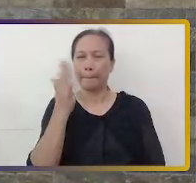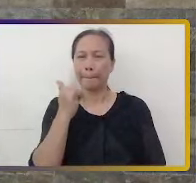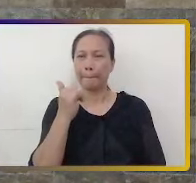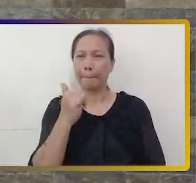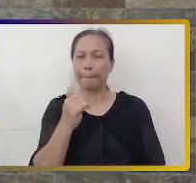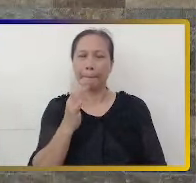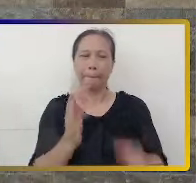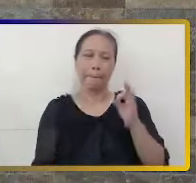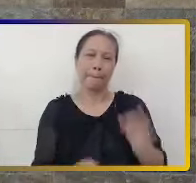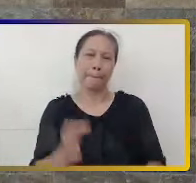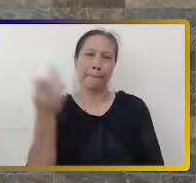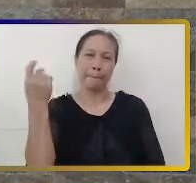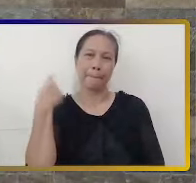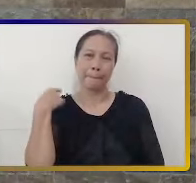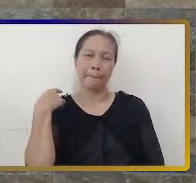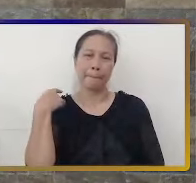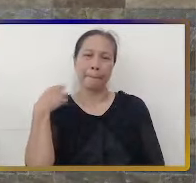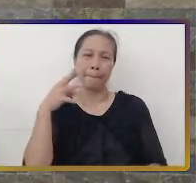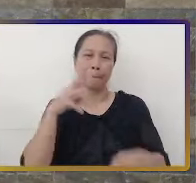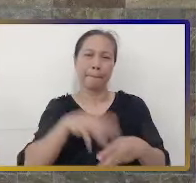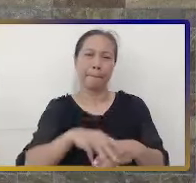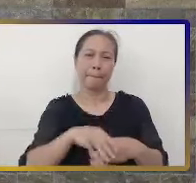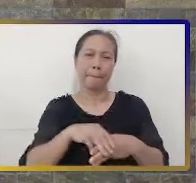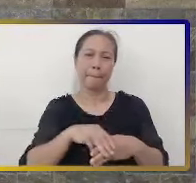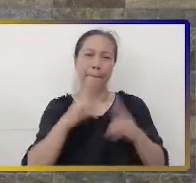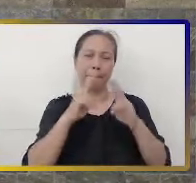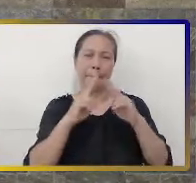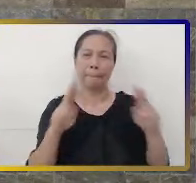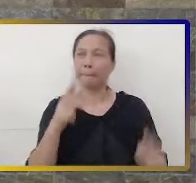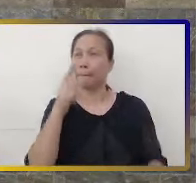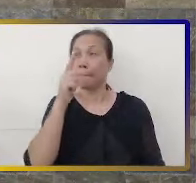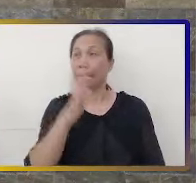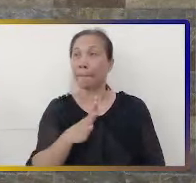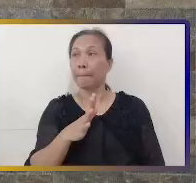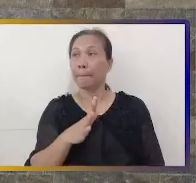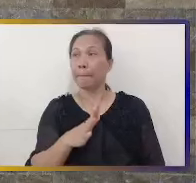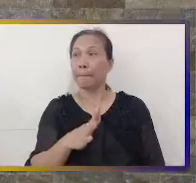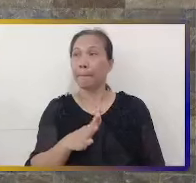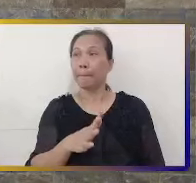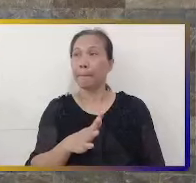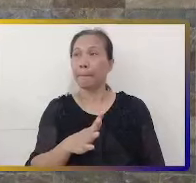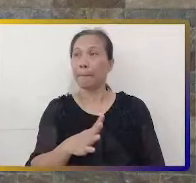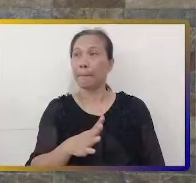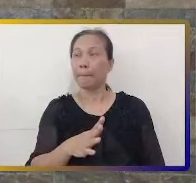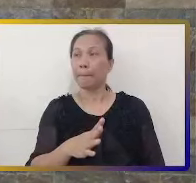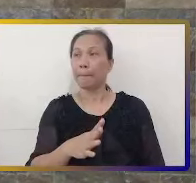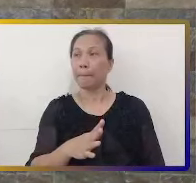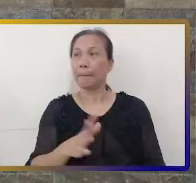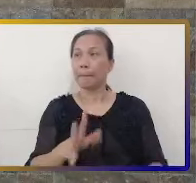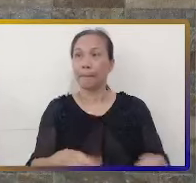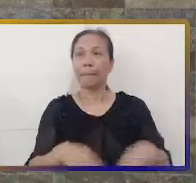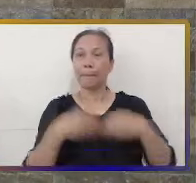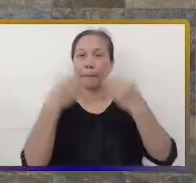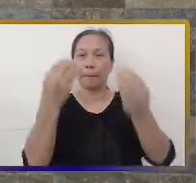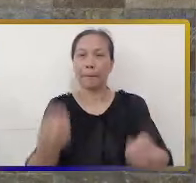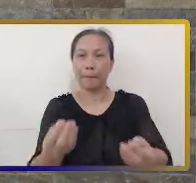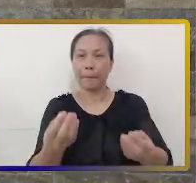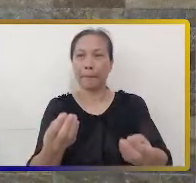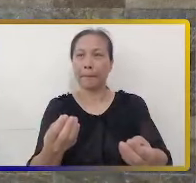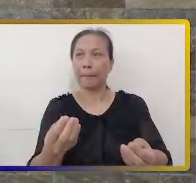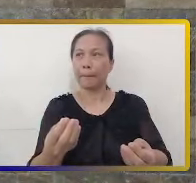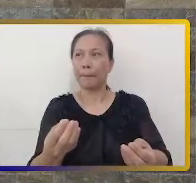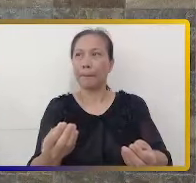If there is me in the house of God it will meet the meet